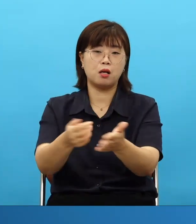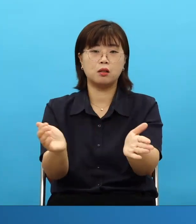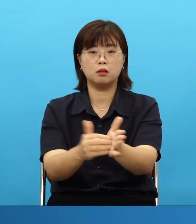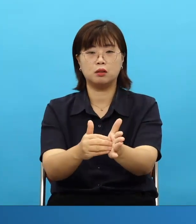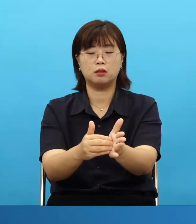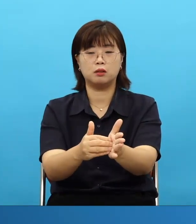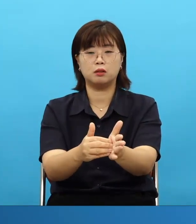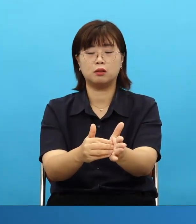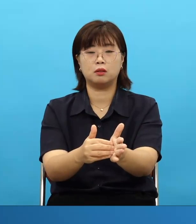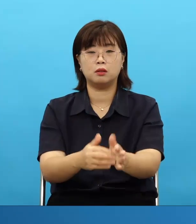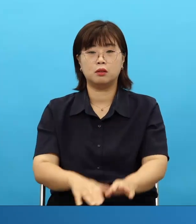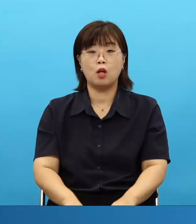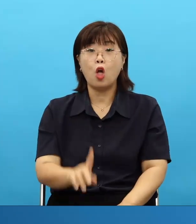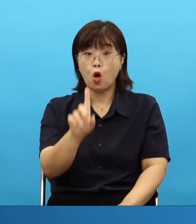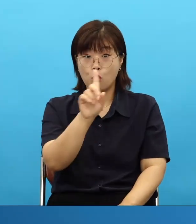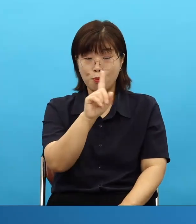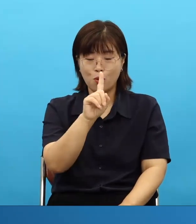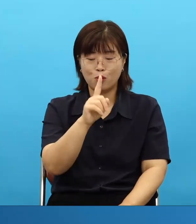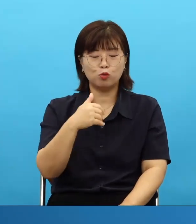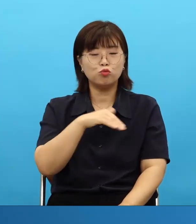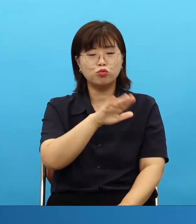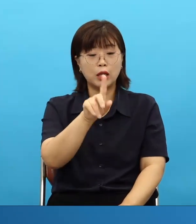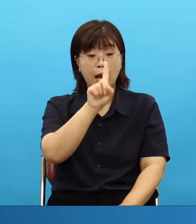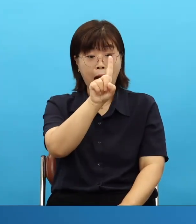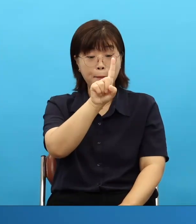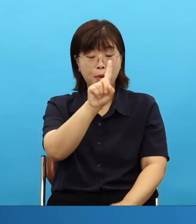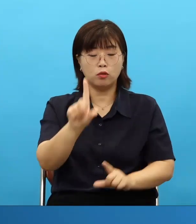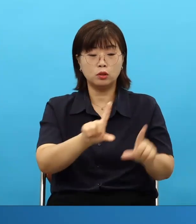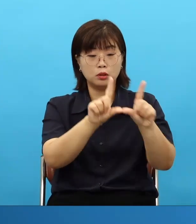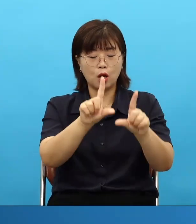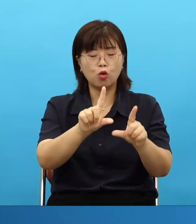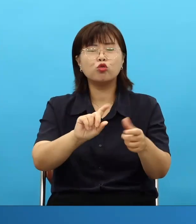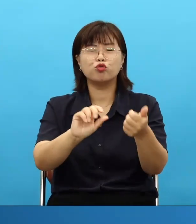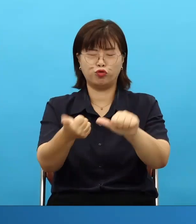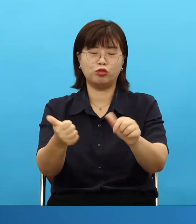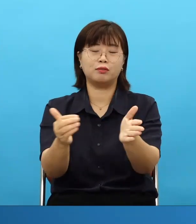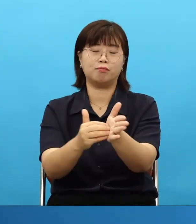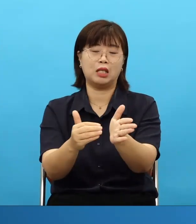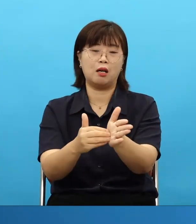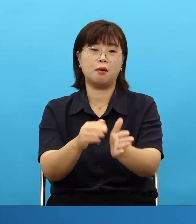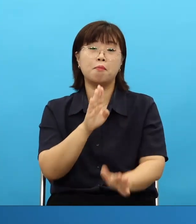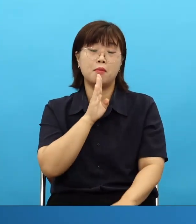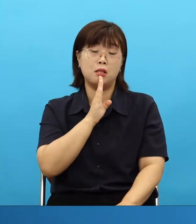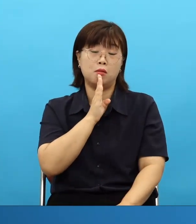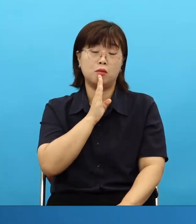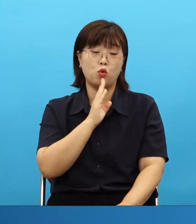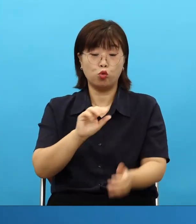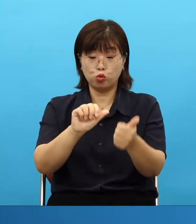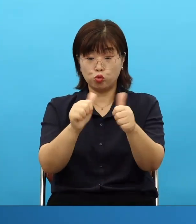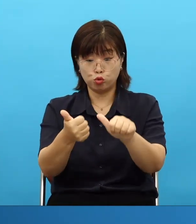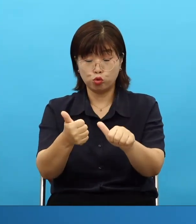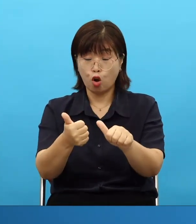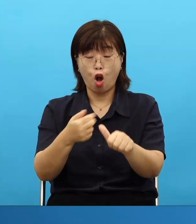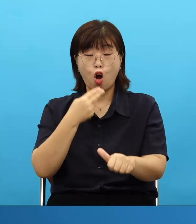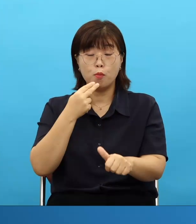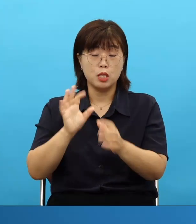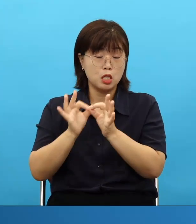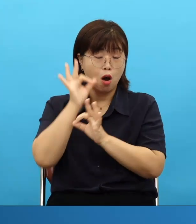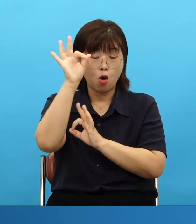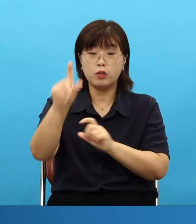to heaven. 싹 다 시한부 인생입니다. All of us live a finite life. 확실합니다. It's a sure fact. 그렇기